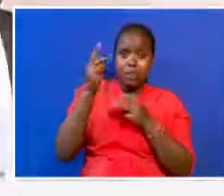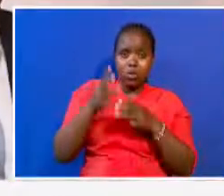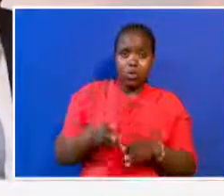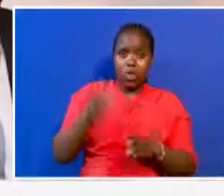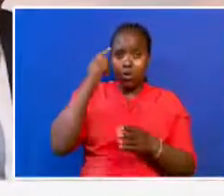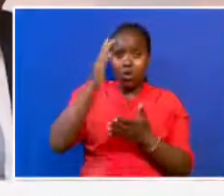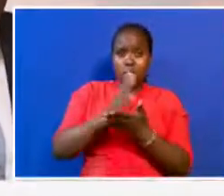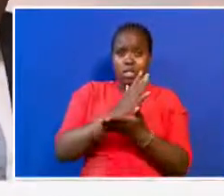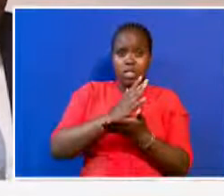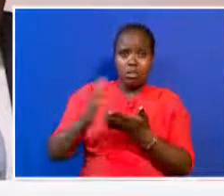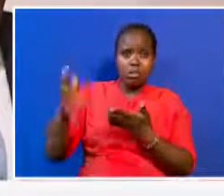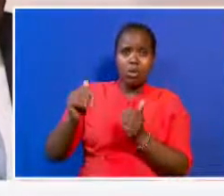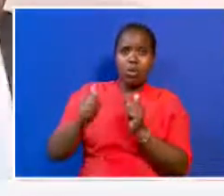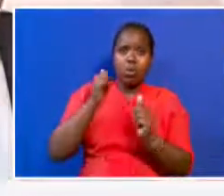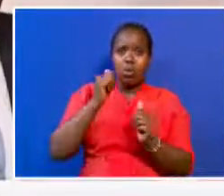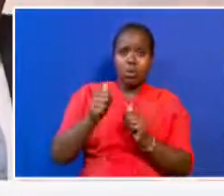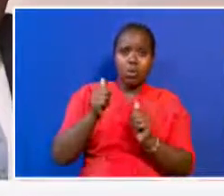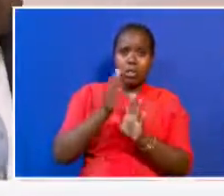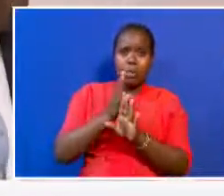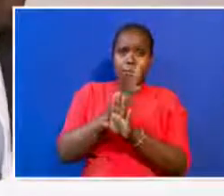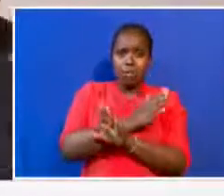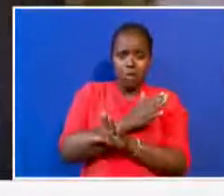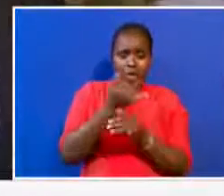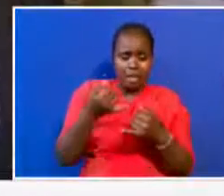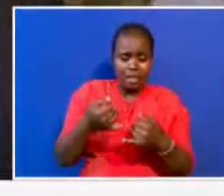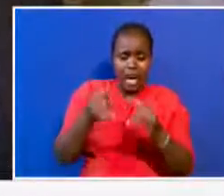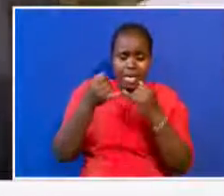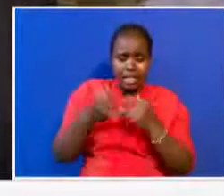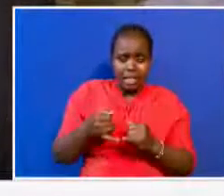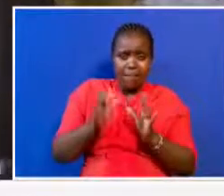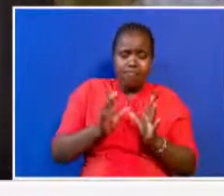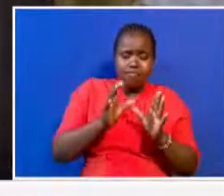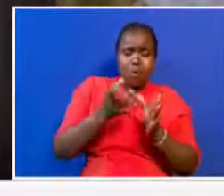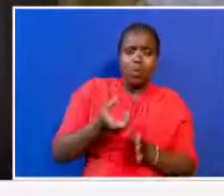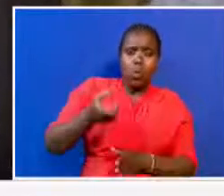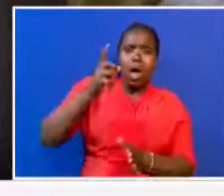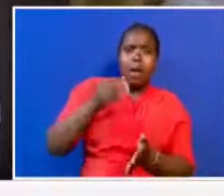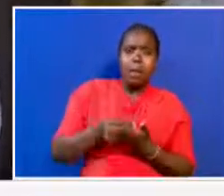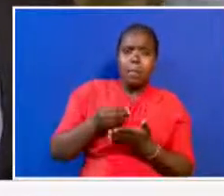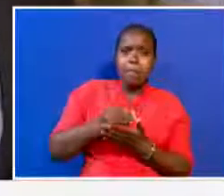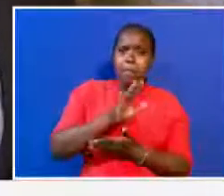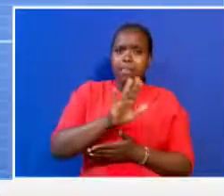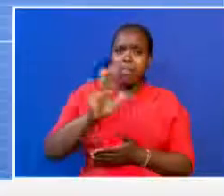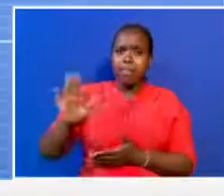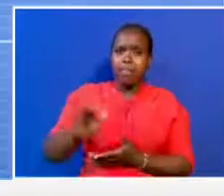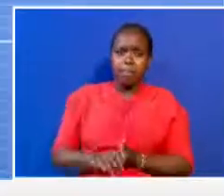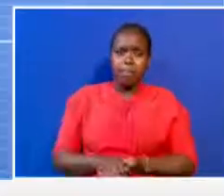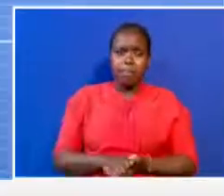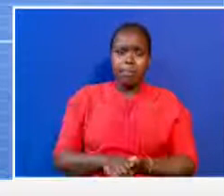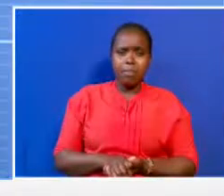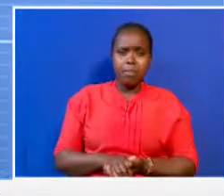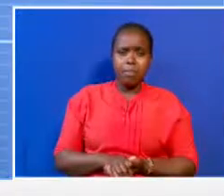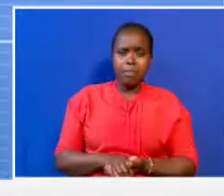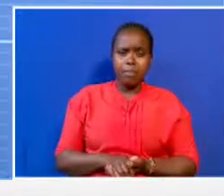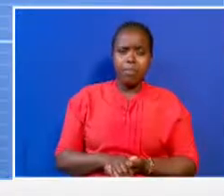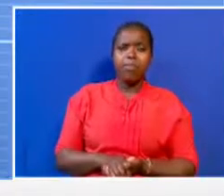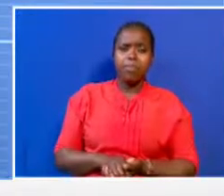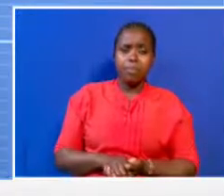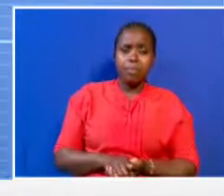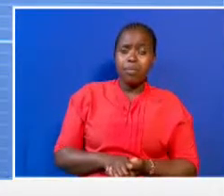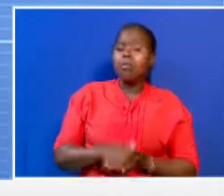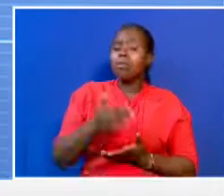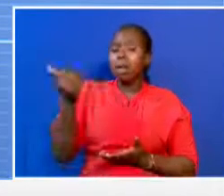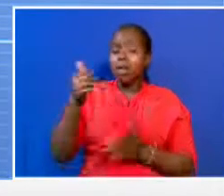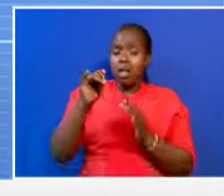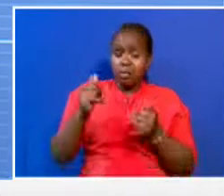ya sekta za umma zilizokuwa zinatoa msukumo kwa serikali kuongeza mishahara yao. Naam, kwingineko ni